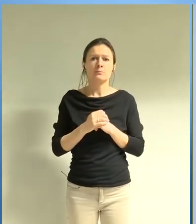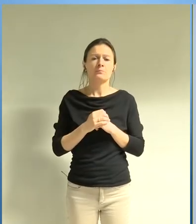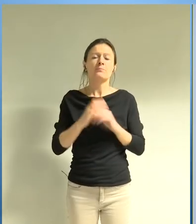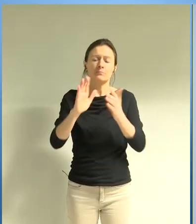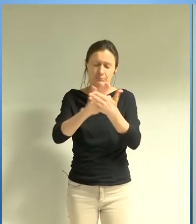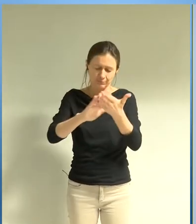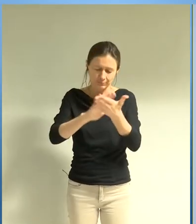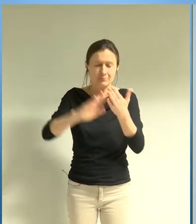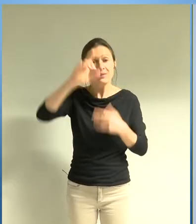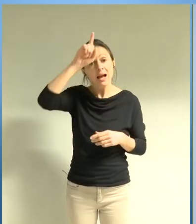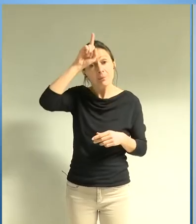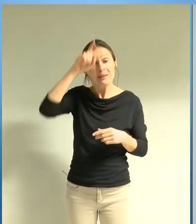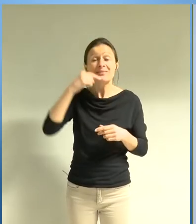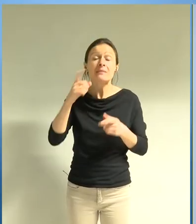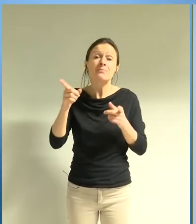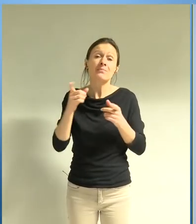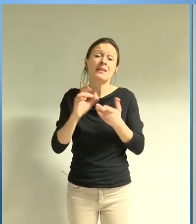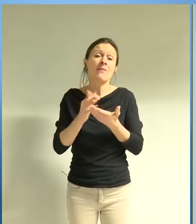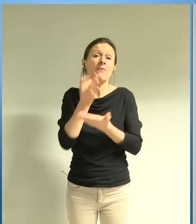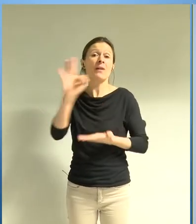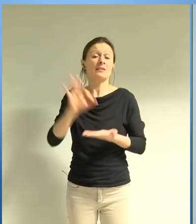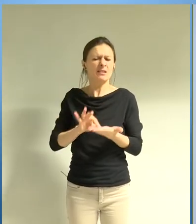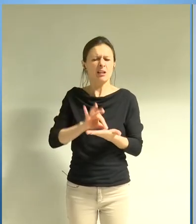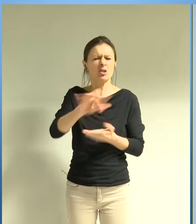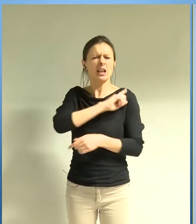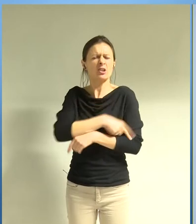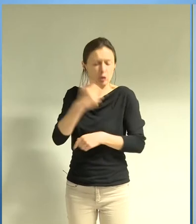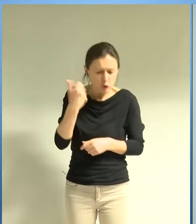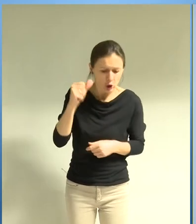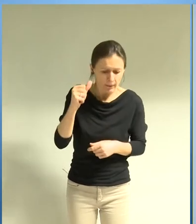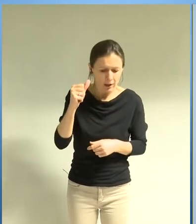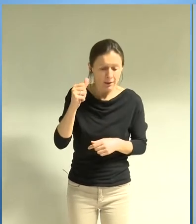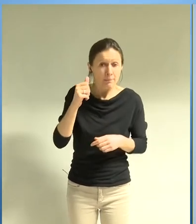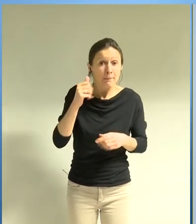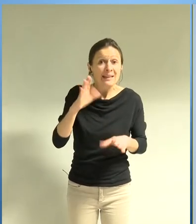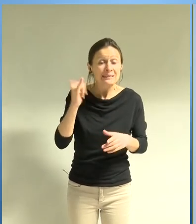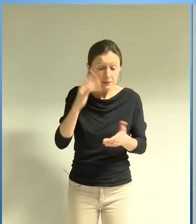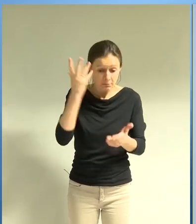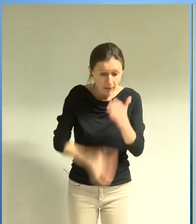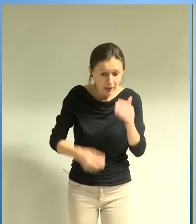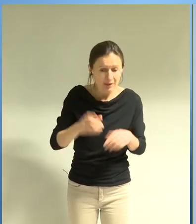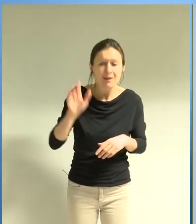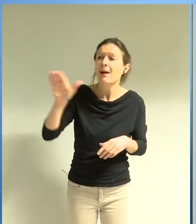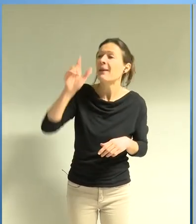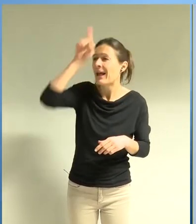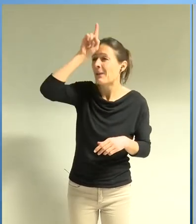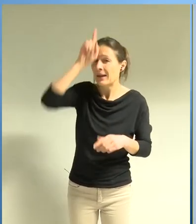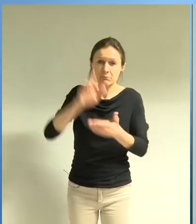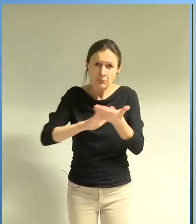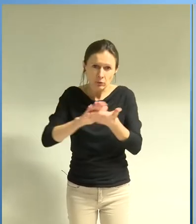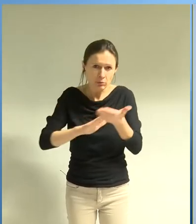pas d'avoir une stratégie énergétique en france mais il faut aussi regarder d'où nous importons l'électricité y at il d'autres interventions